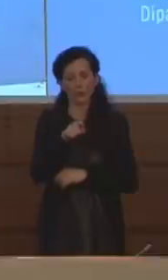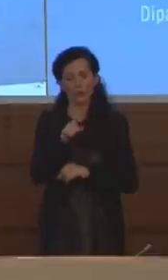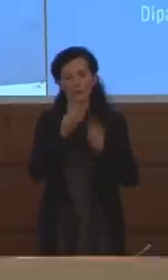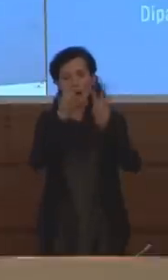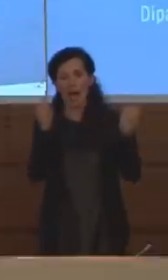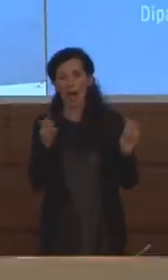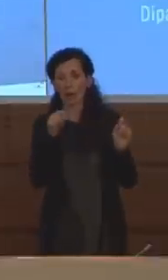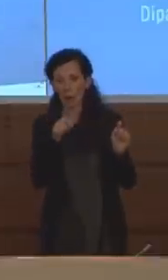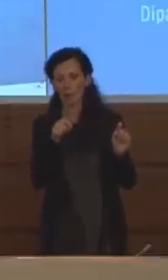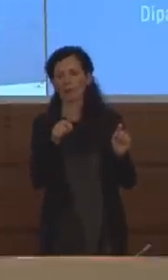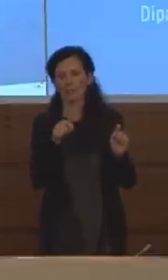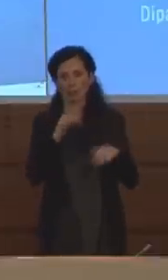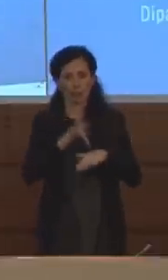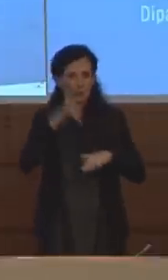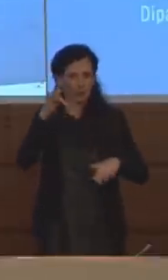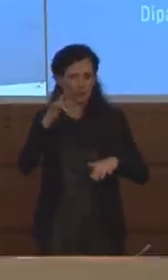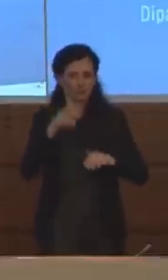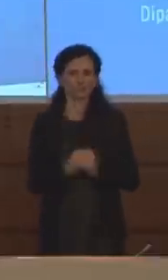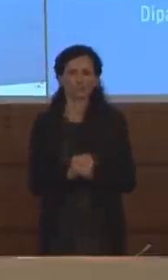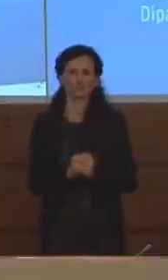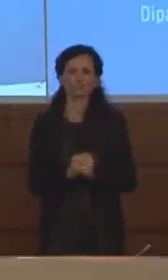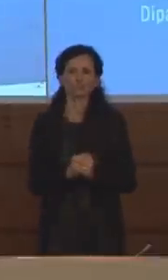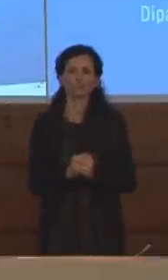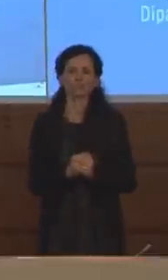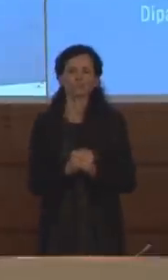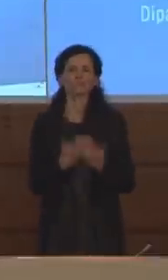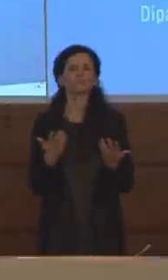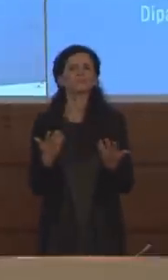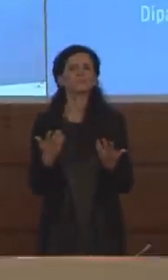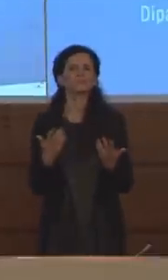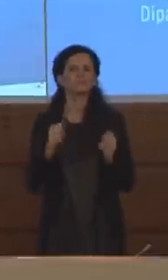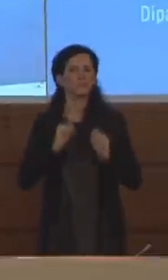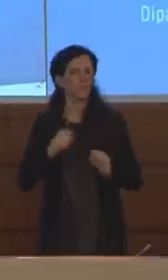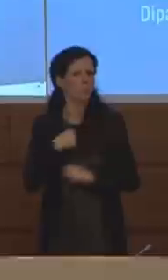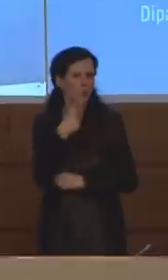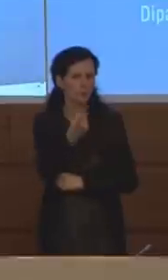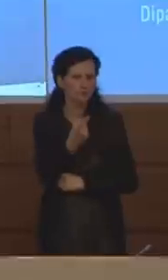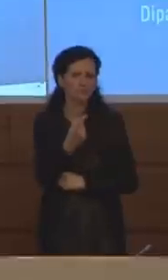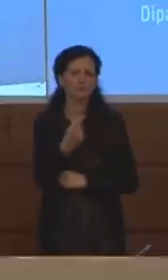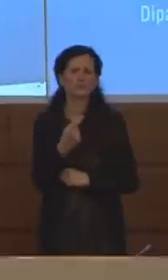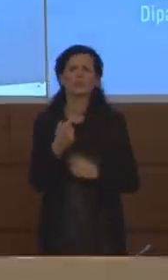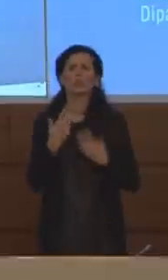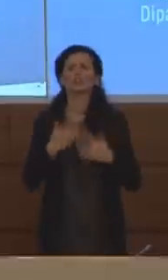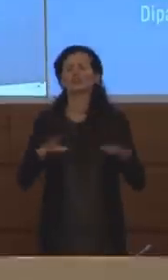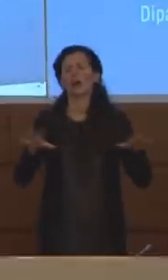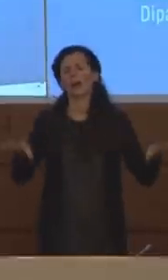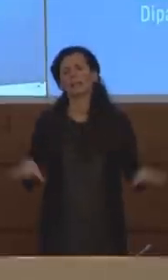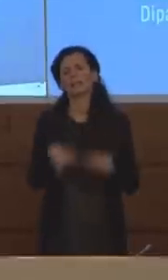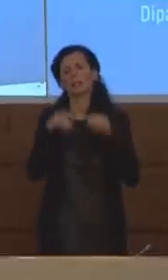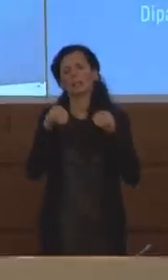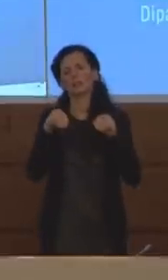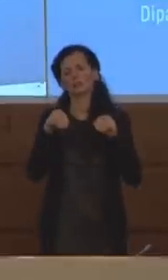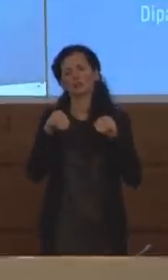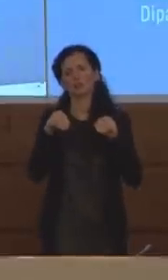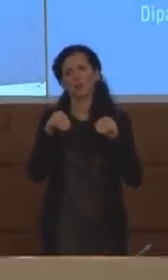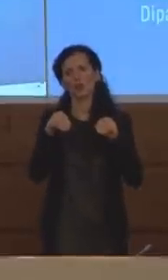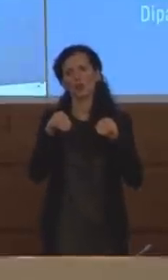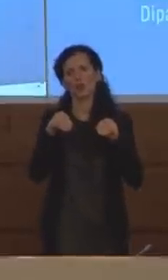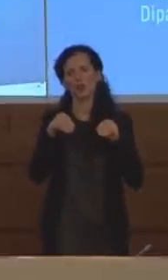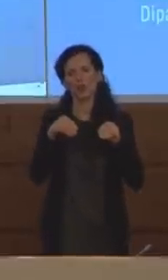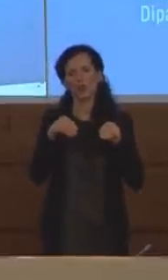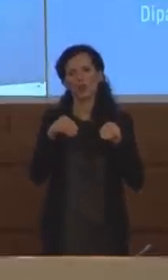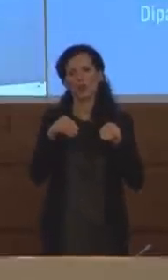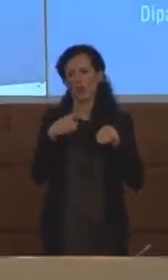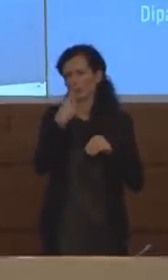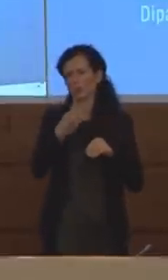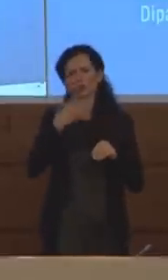io partirei da questa considerazione preliminare abbiamo detto dall'inizio dobbiamo stiamo uscendo da un periodo